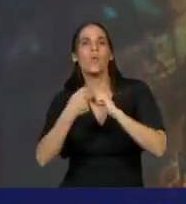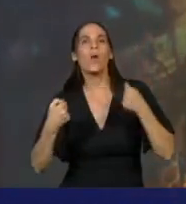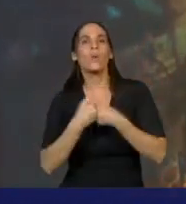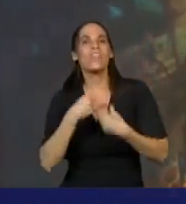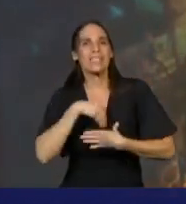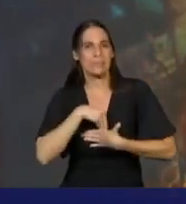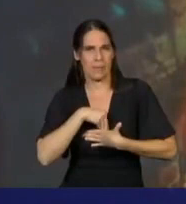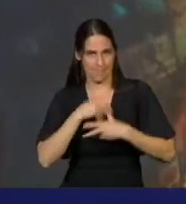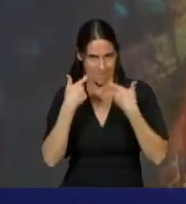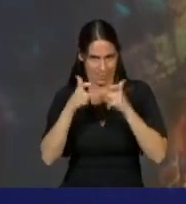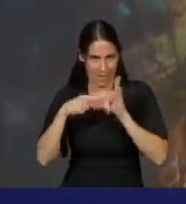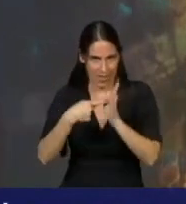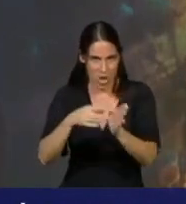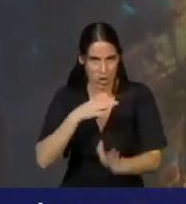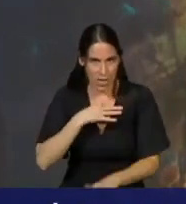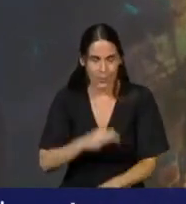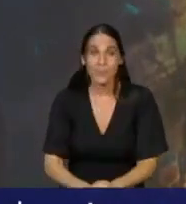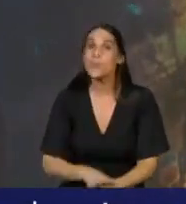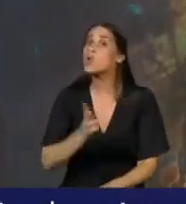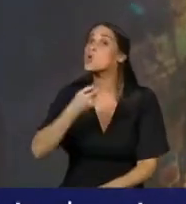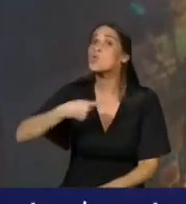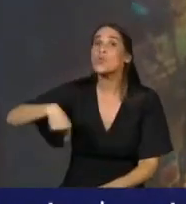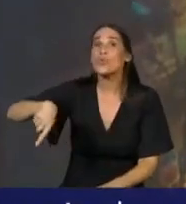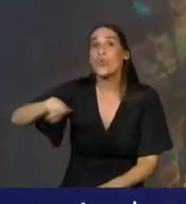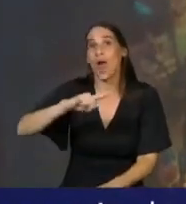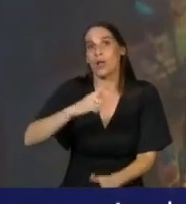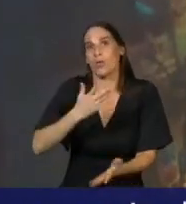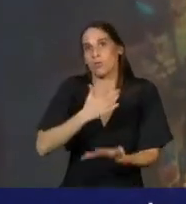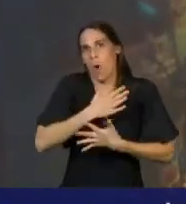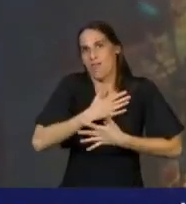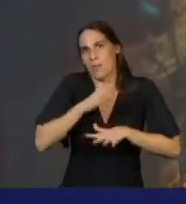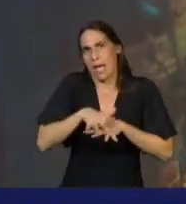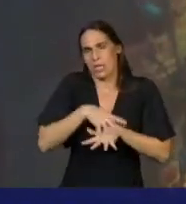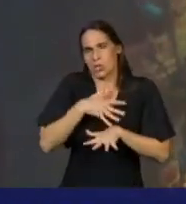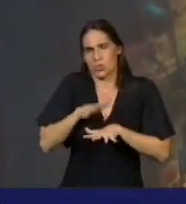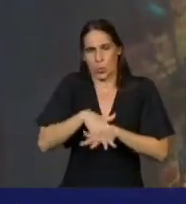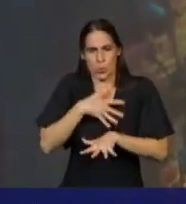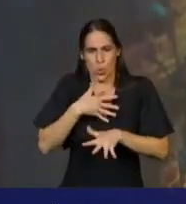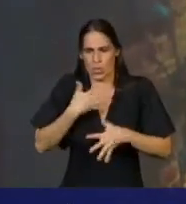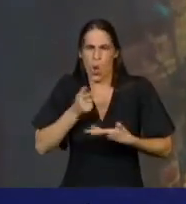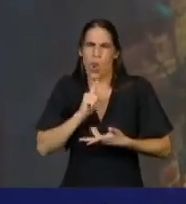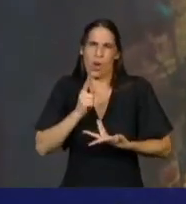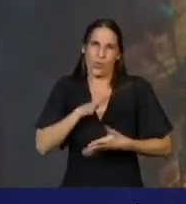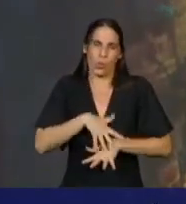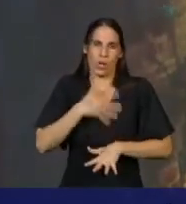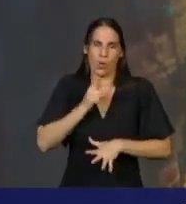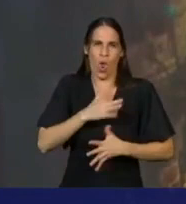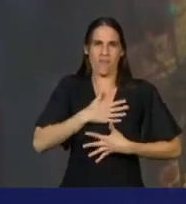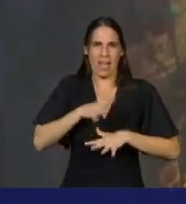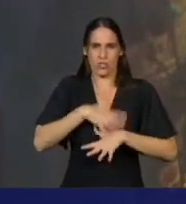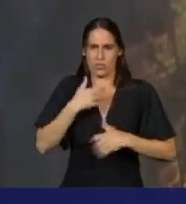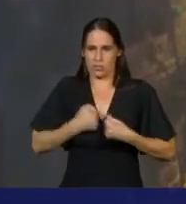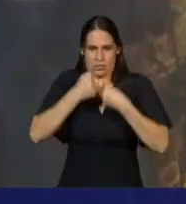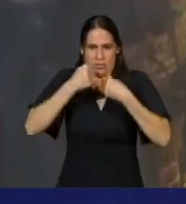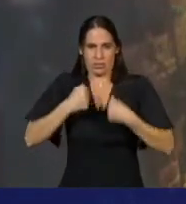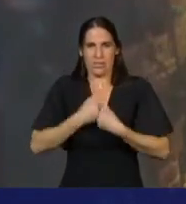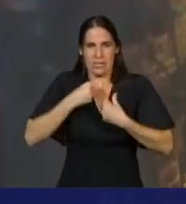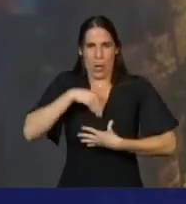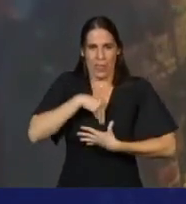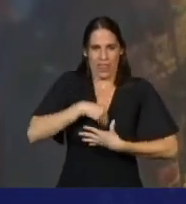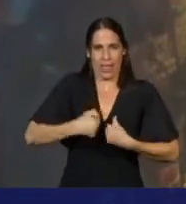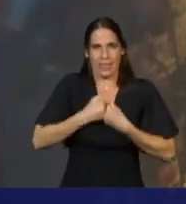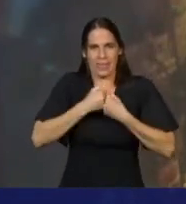אני אסביר למה הכוונה. כולנו לא אוהבים לחוש תחושות סותרות ורגשות מנוגדים. זה נקרא קונפליקט פנימי או דיסוננס